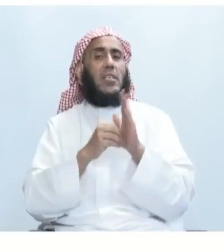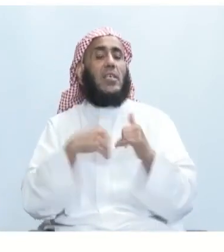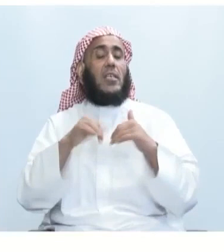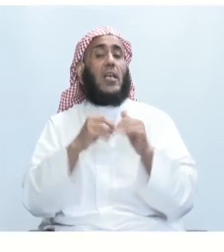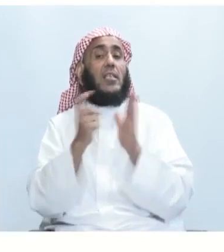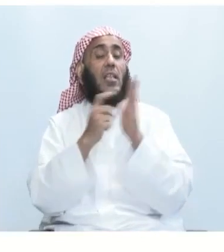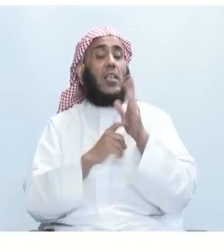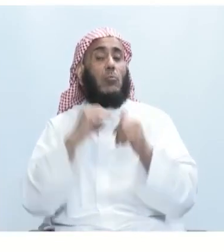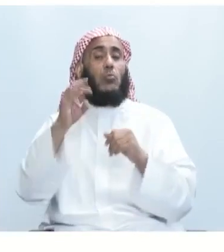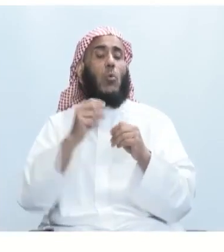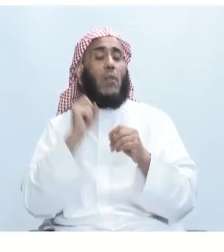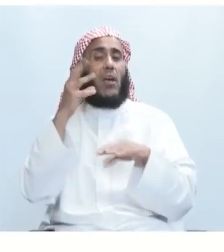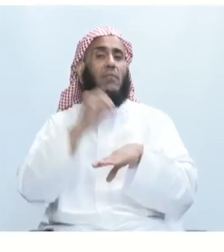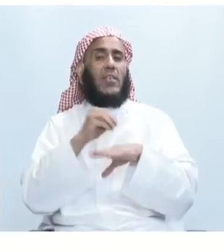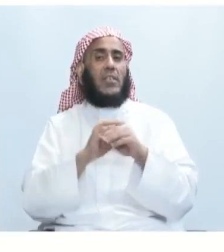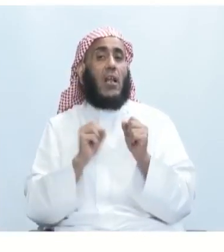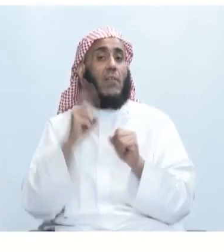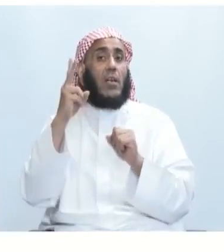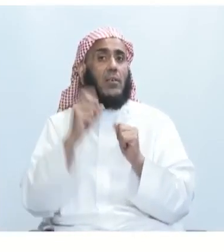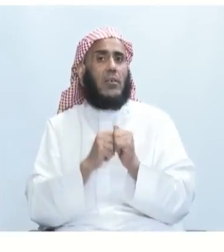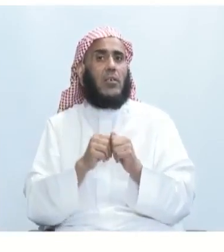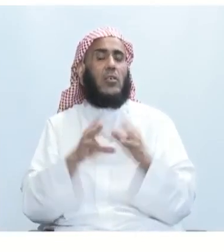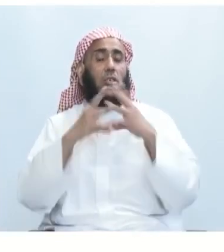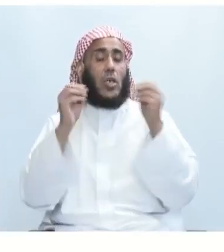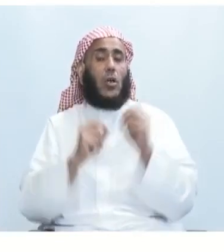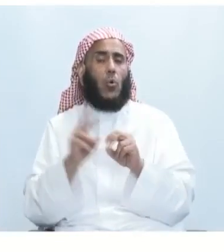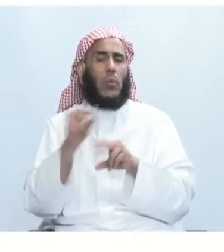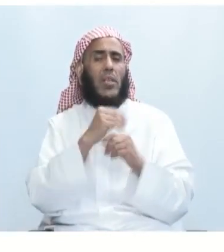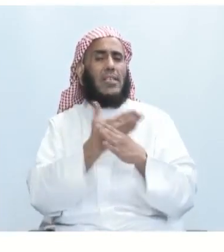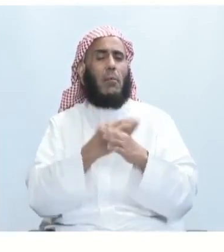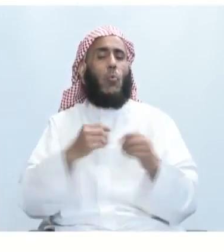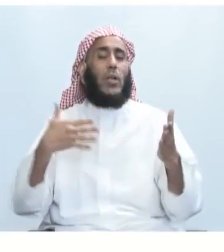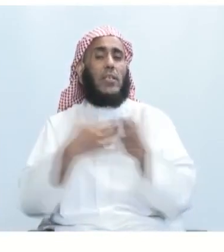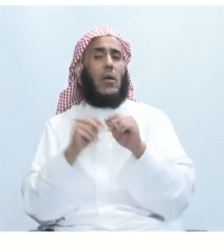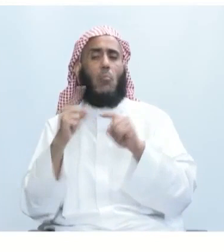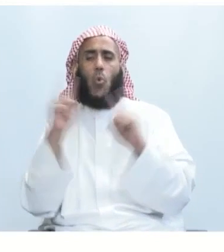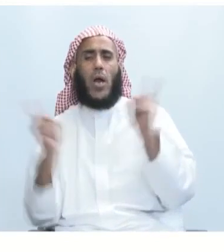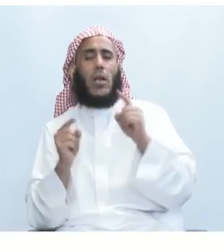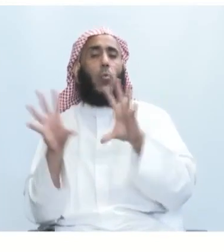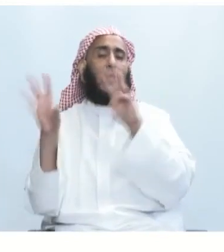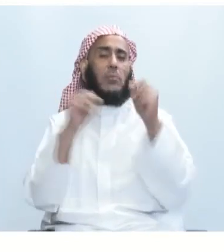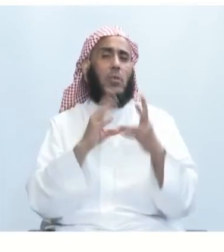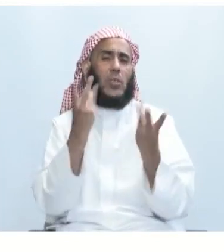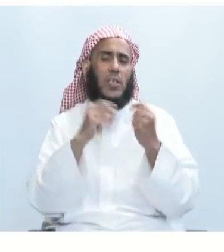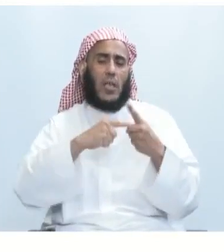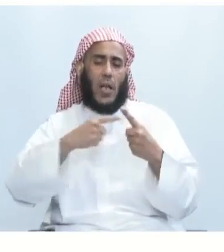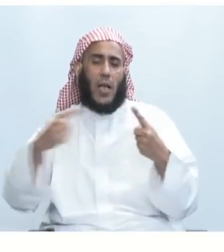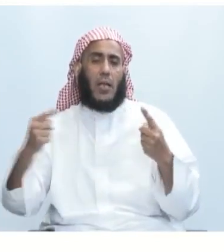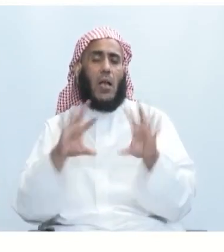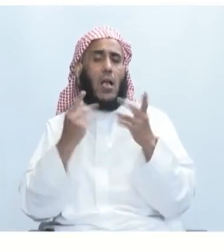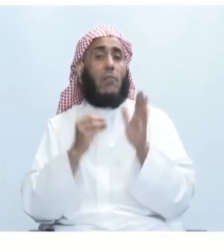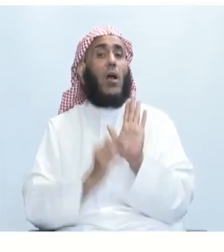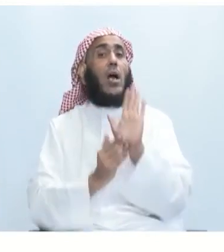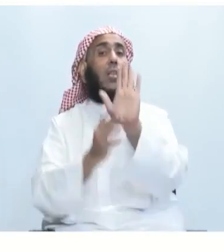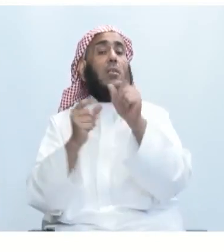تنظيم الجمل والافكار في النص ايضا الفكره شرح وتمثيل سبب ونتيجه مقارنه وتشبيه تعداد الى اخره كيف عرض